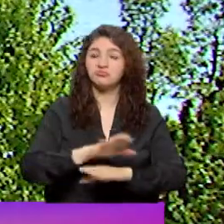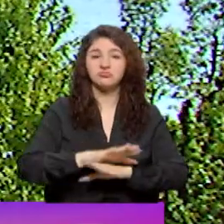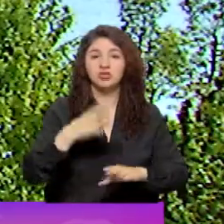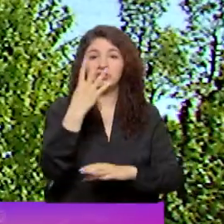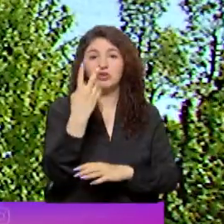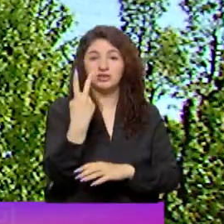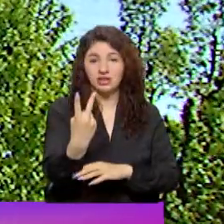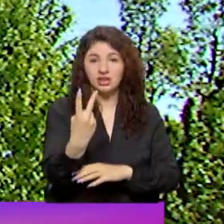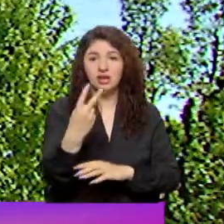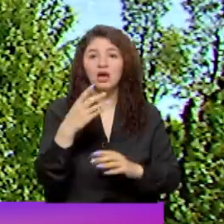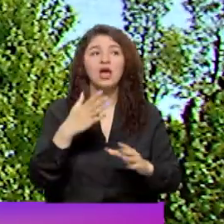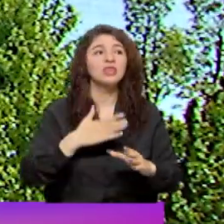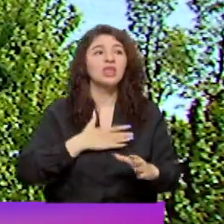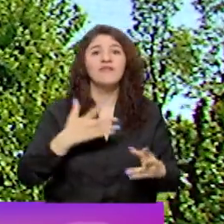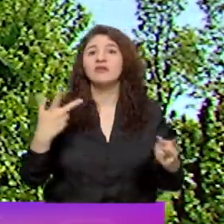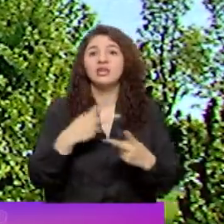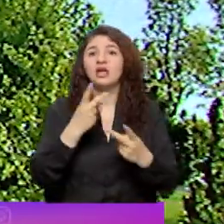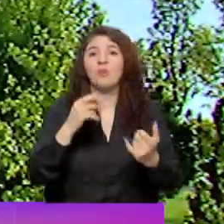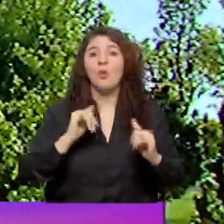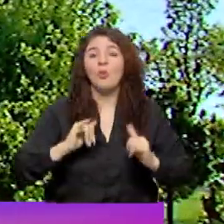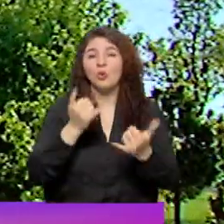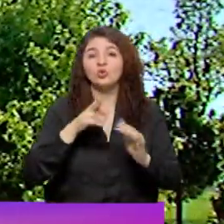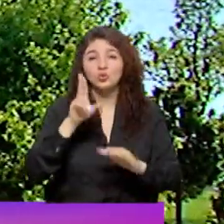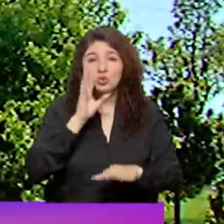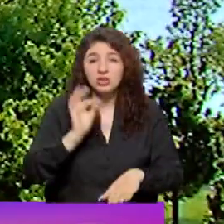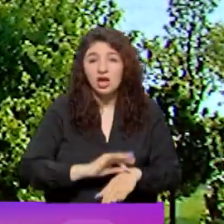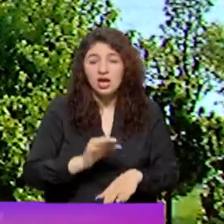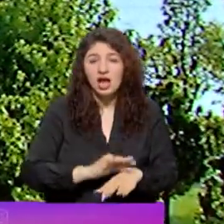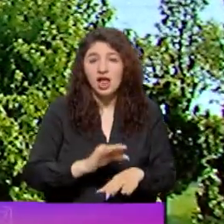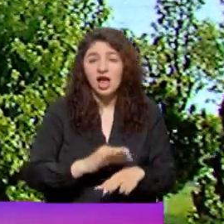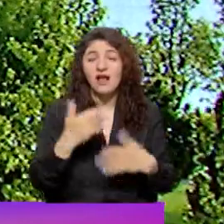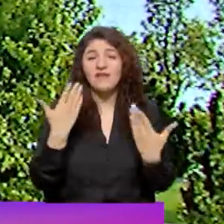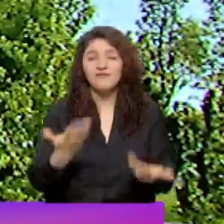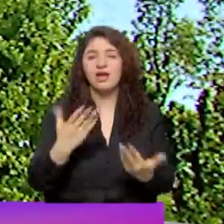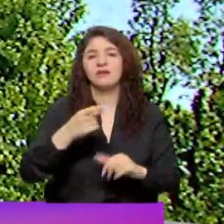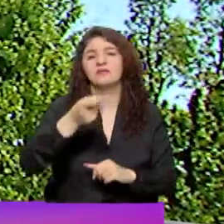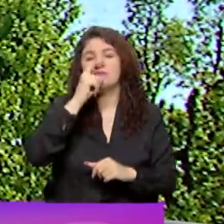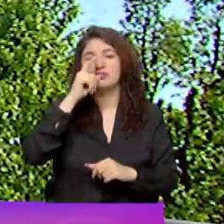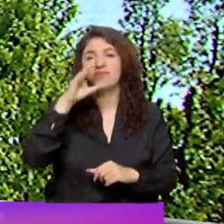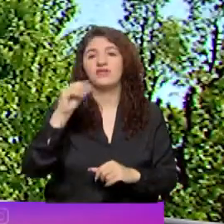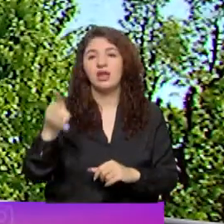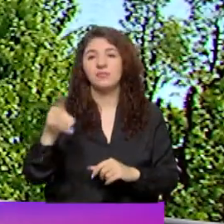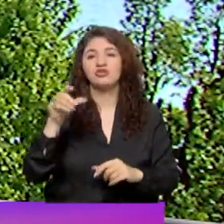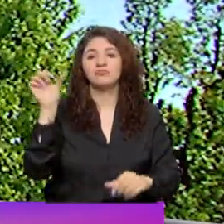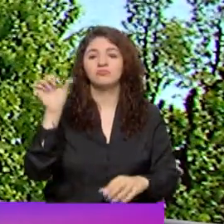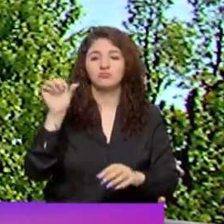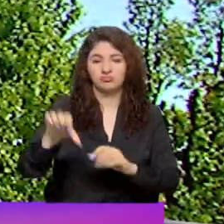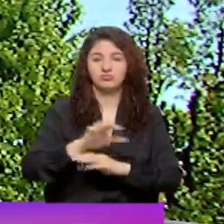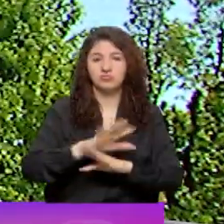42 de nefes kesen bir maçları soğanları ve Beşiktaş'ı Fenerbahçe'den